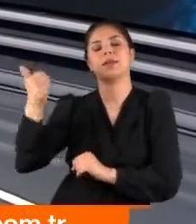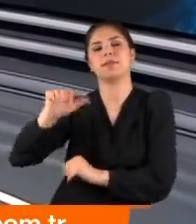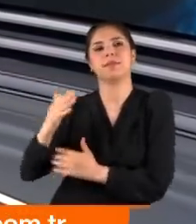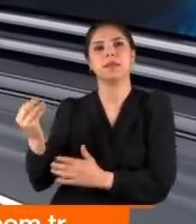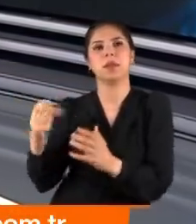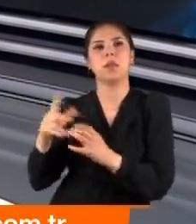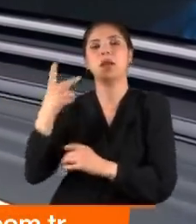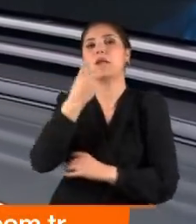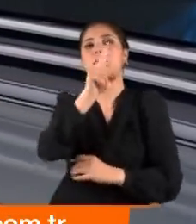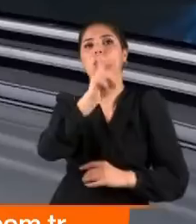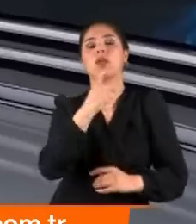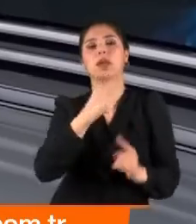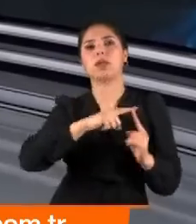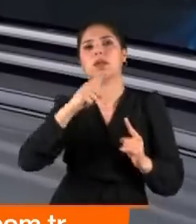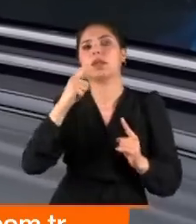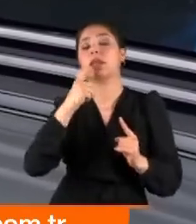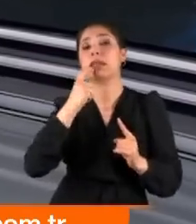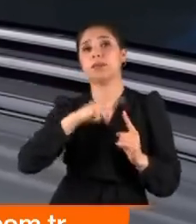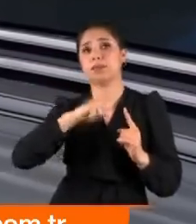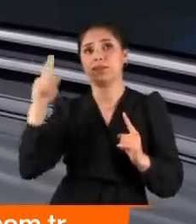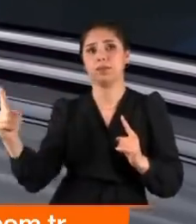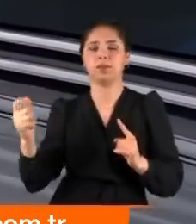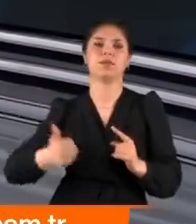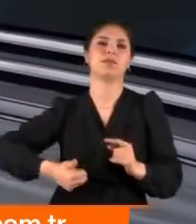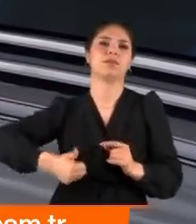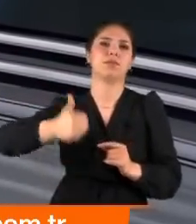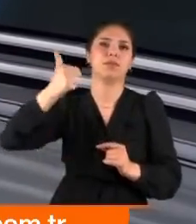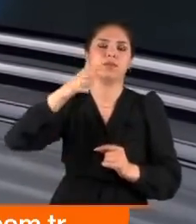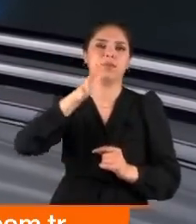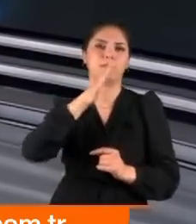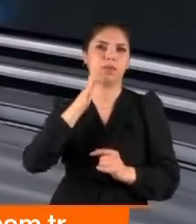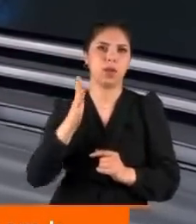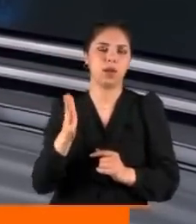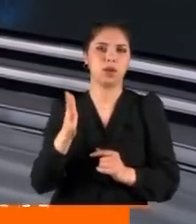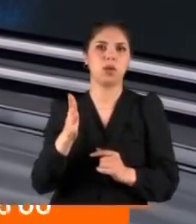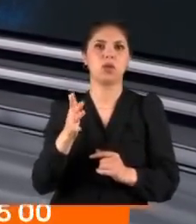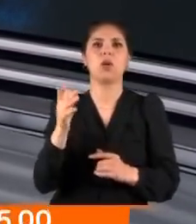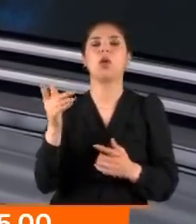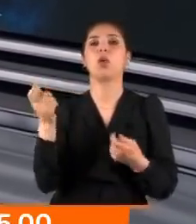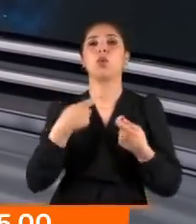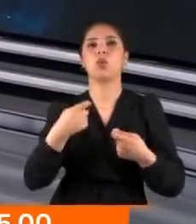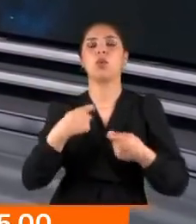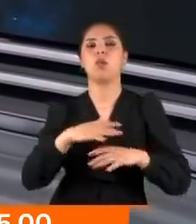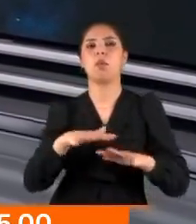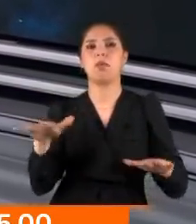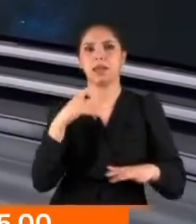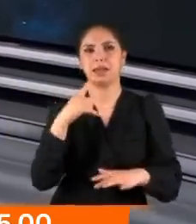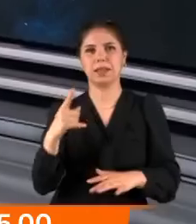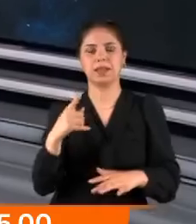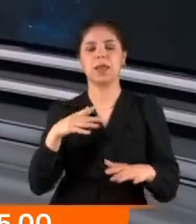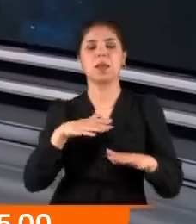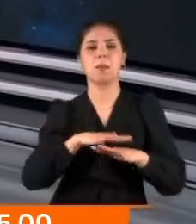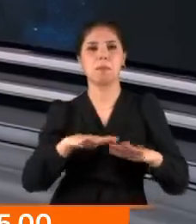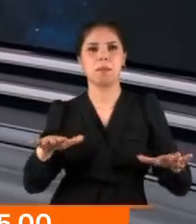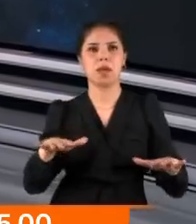aslında. 2018 yılından sonra anketlerde yükseldiği görülüyordu, öyle belirtiliyordu oylar. Kumar masası diyerek tekmelediği